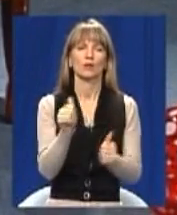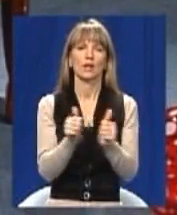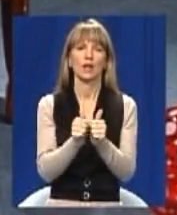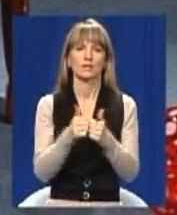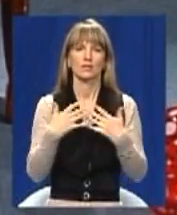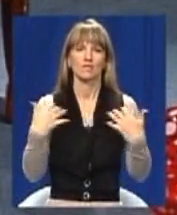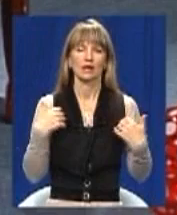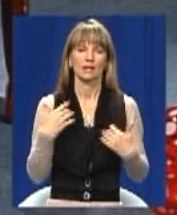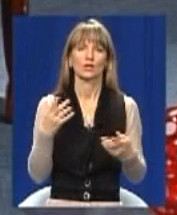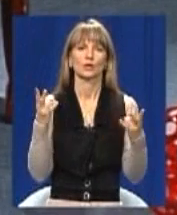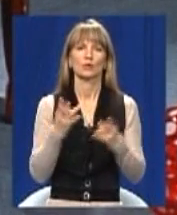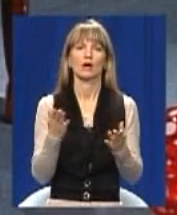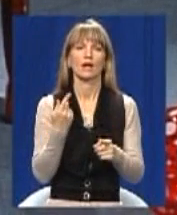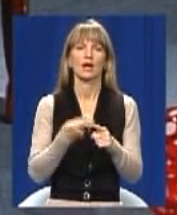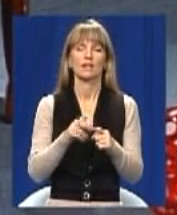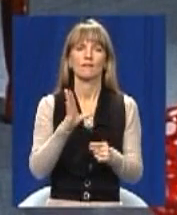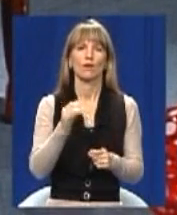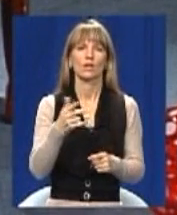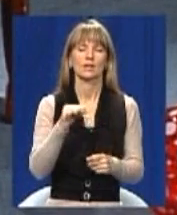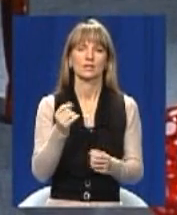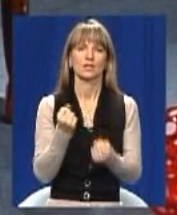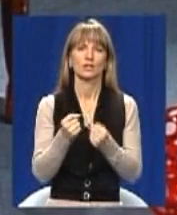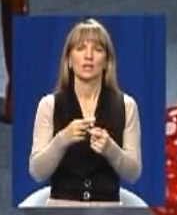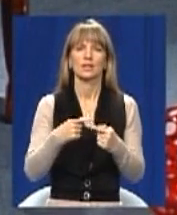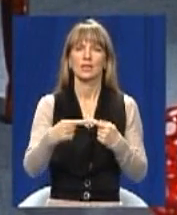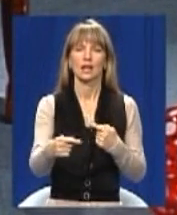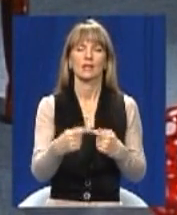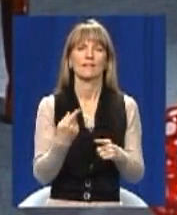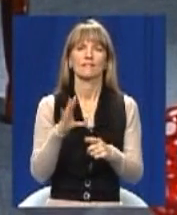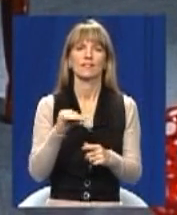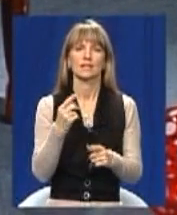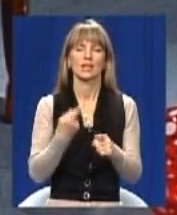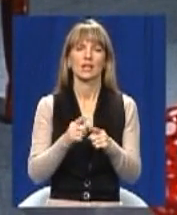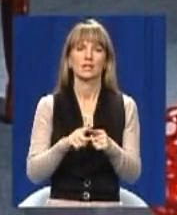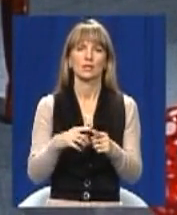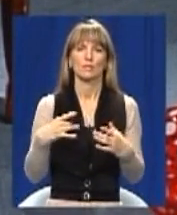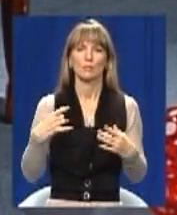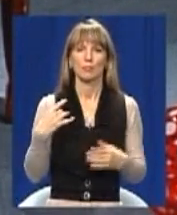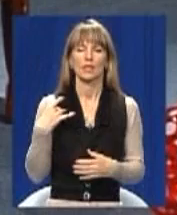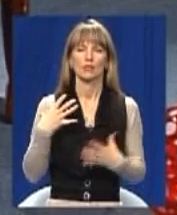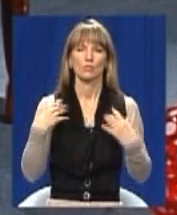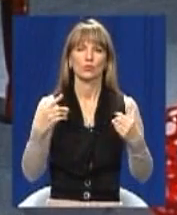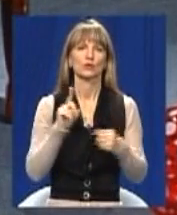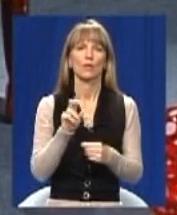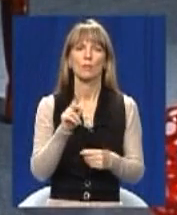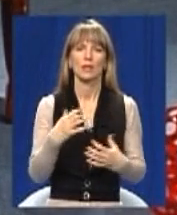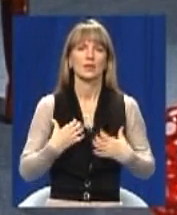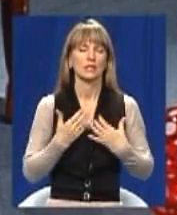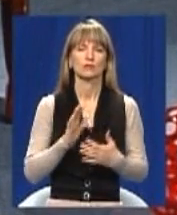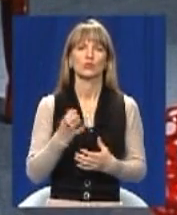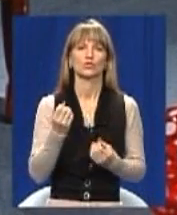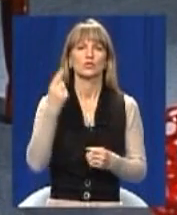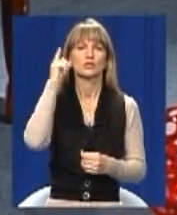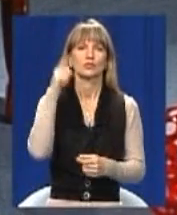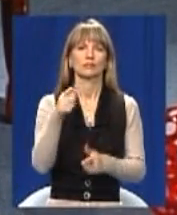тваринка, треба якось ці бенгальські вогники тримати подальше від цих бідних пухнастиків, щоб не злякати їх. Ще